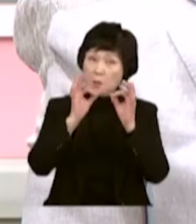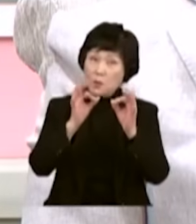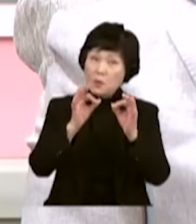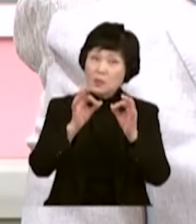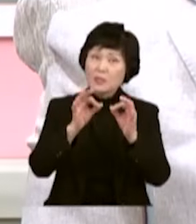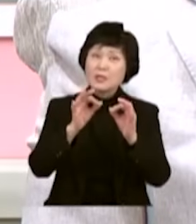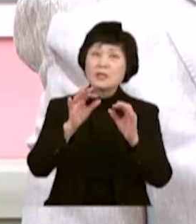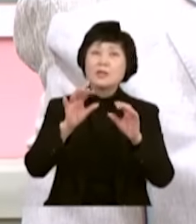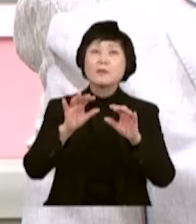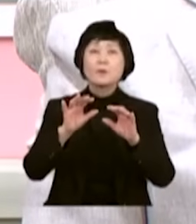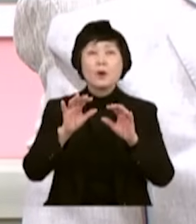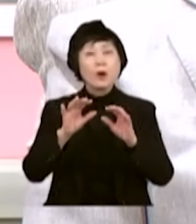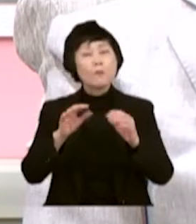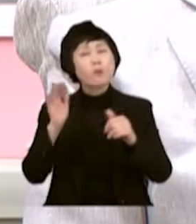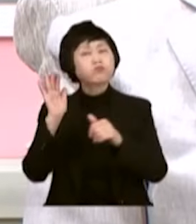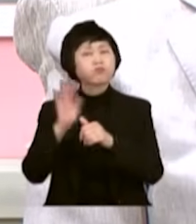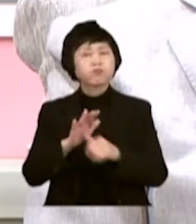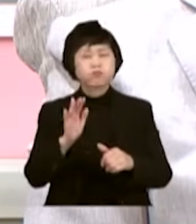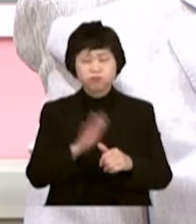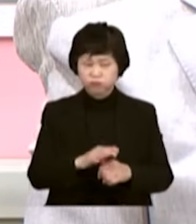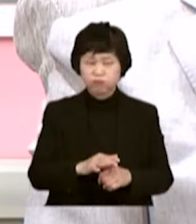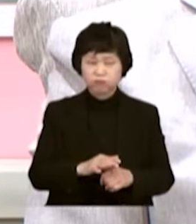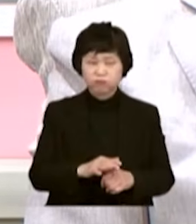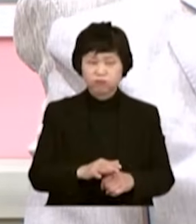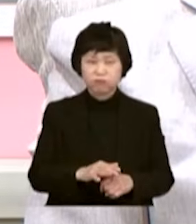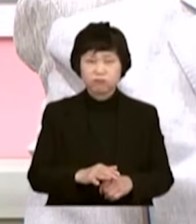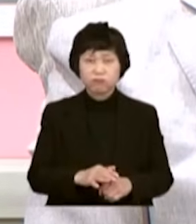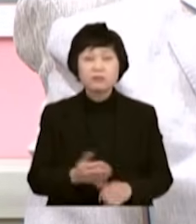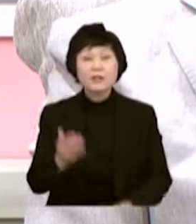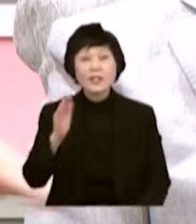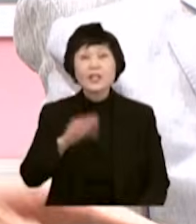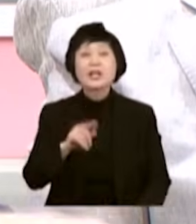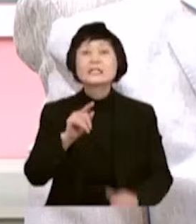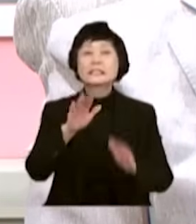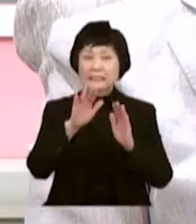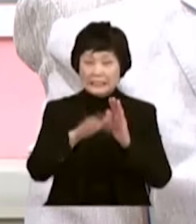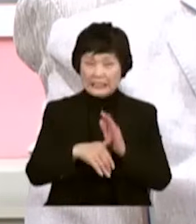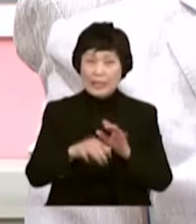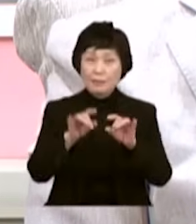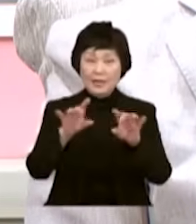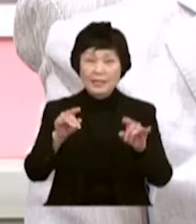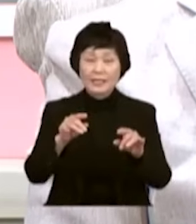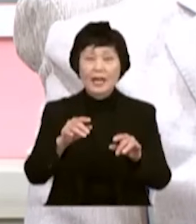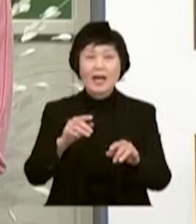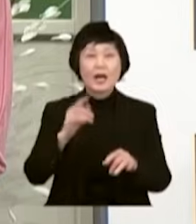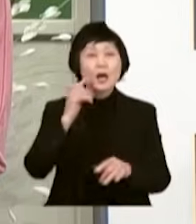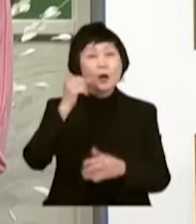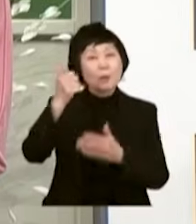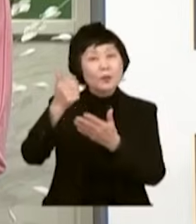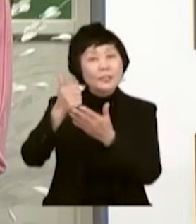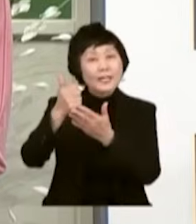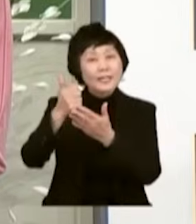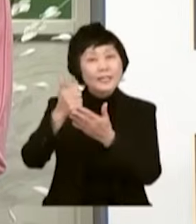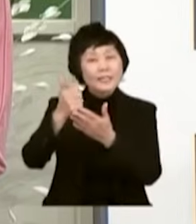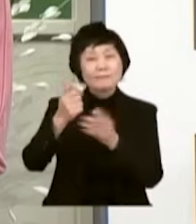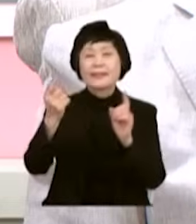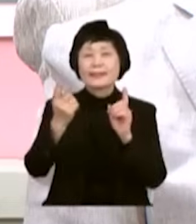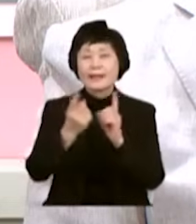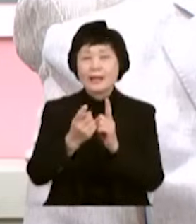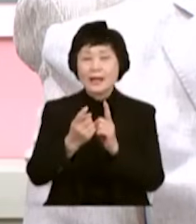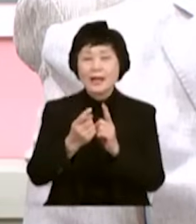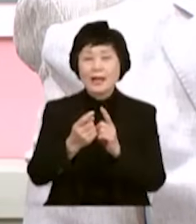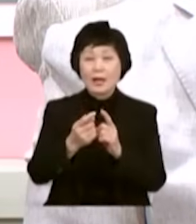떨어지면은 늘 정말 아무것도 없이 올라온 사람이라 마음 상처가 컸는데 그때마다 주성민 목사님 찾아갔어요. 네. 목사님이